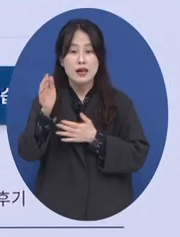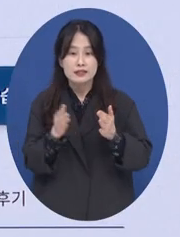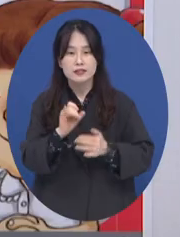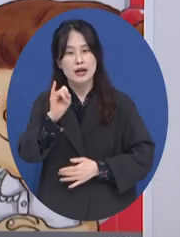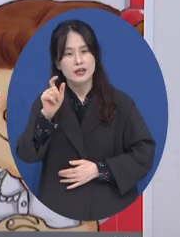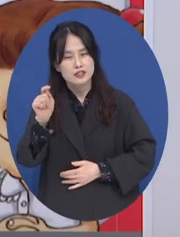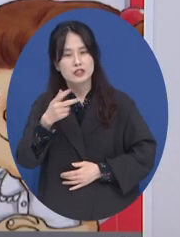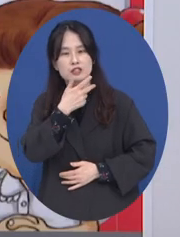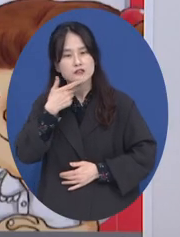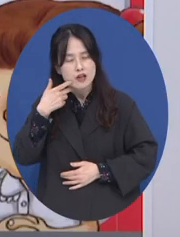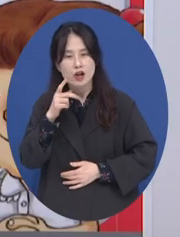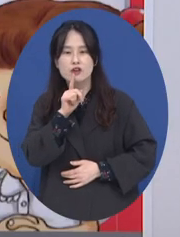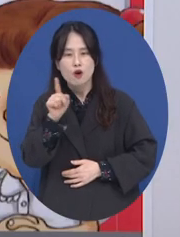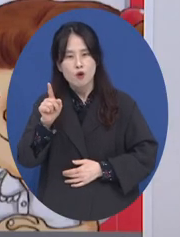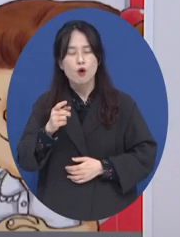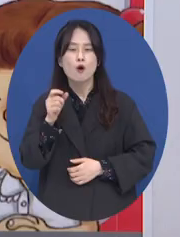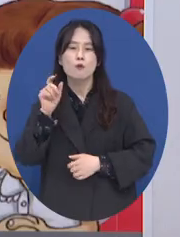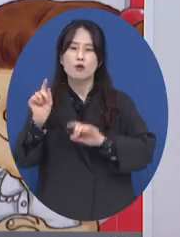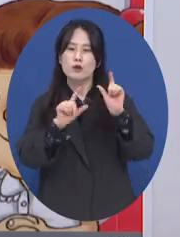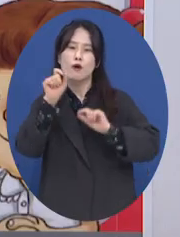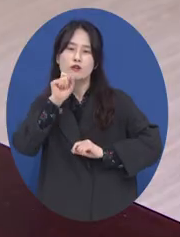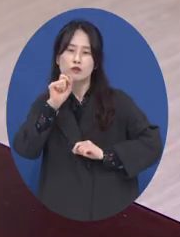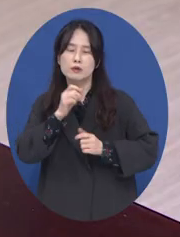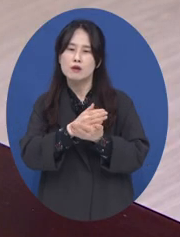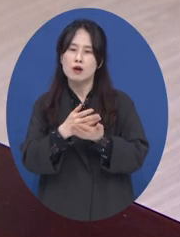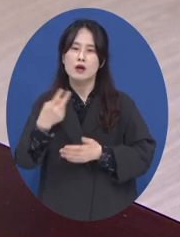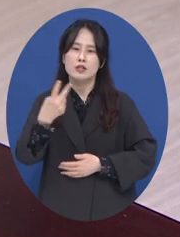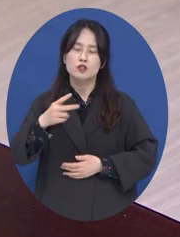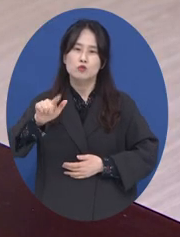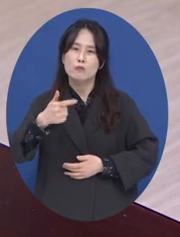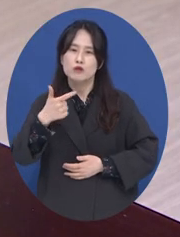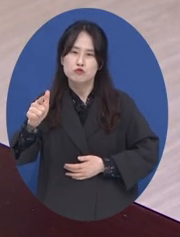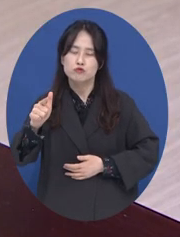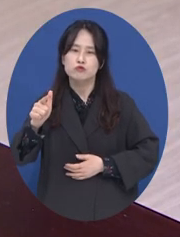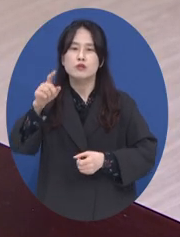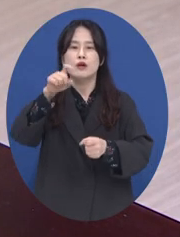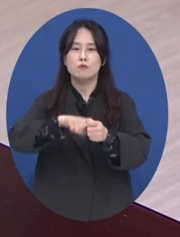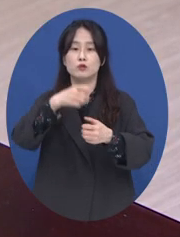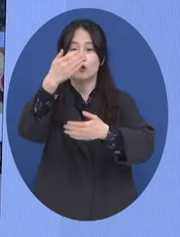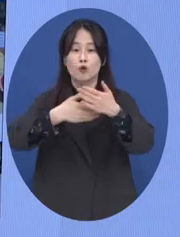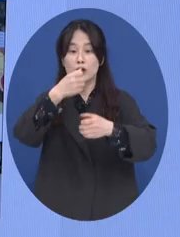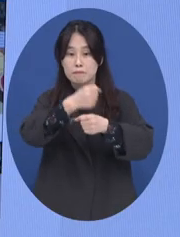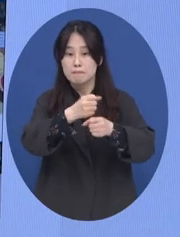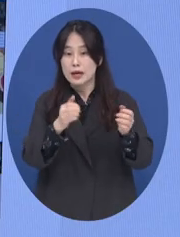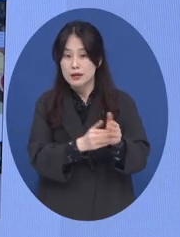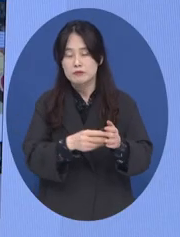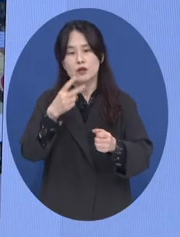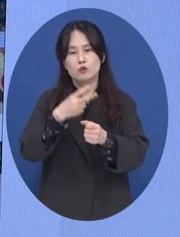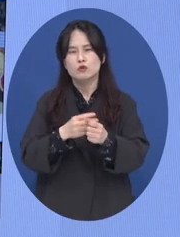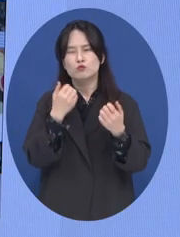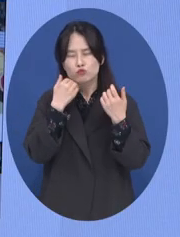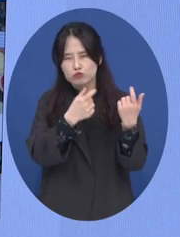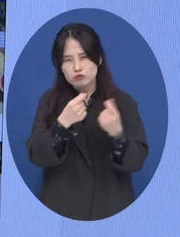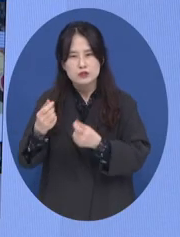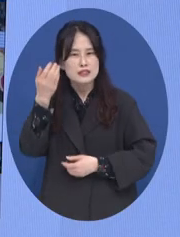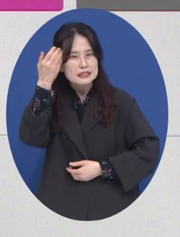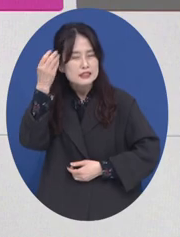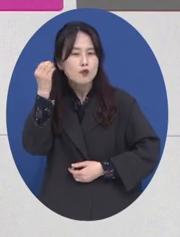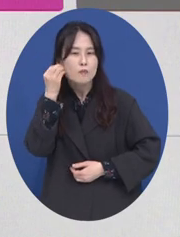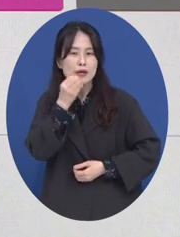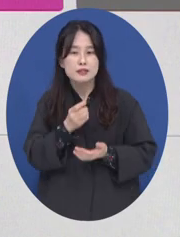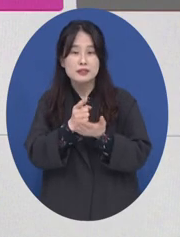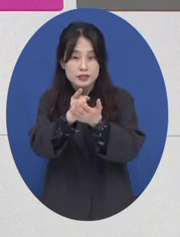it 외국어 생활 취미 분야 등 2600 6개의 다릅니다 교사라면 누구나 경기도 지식